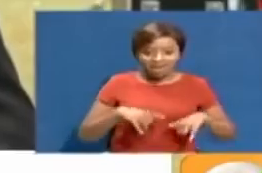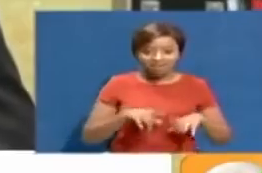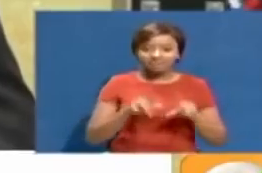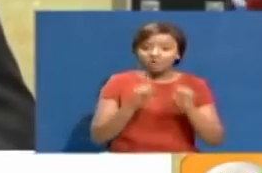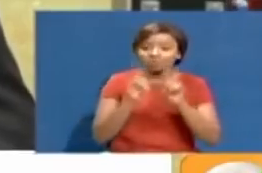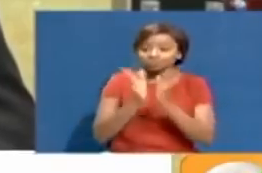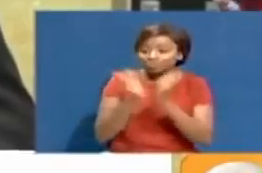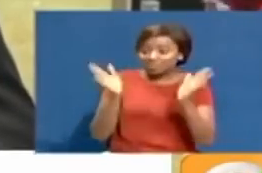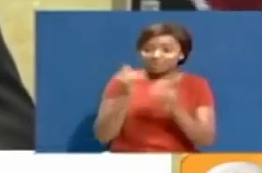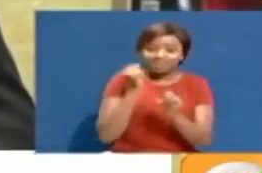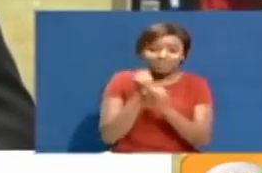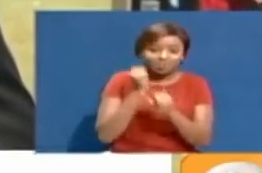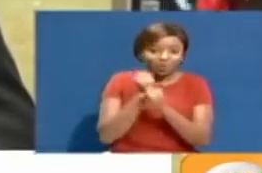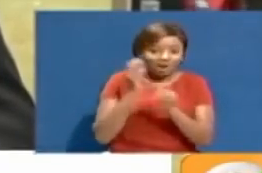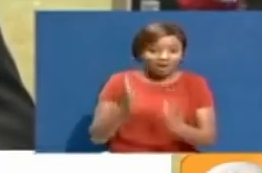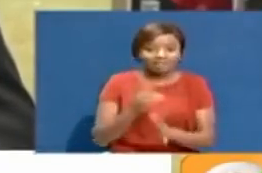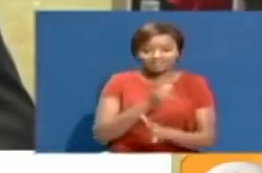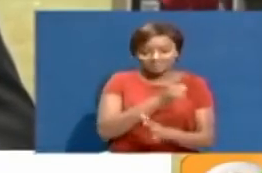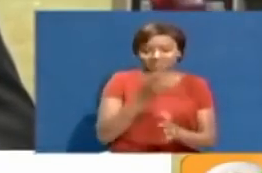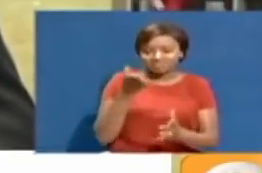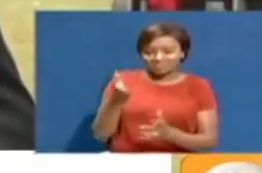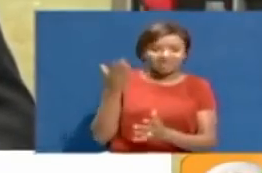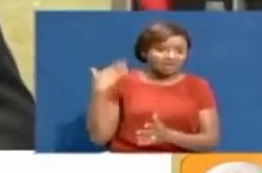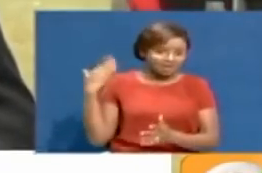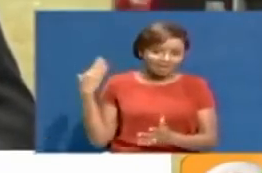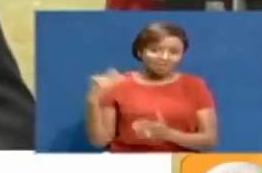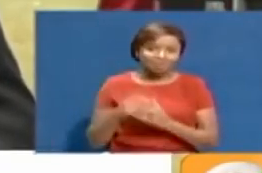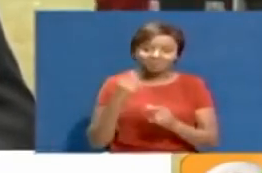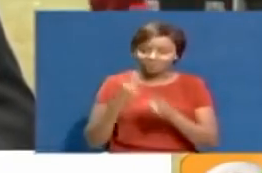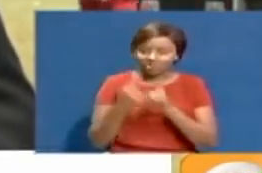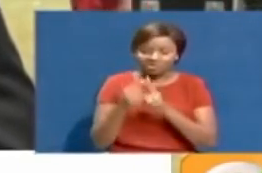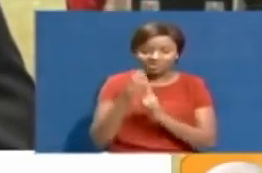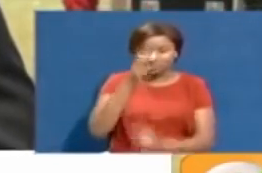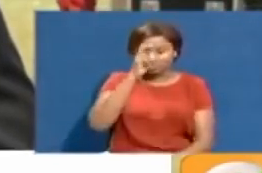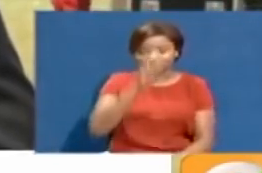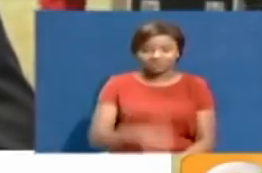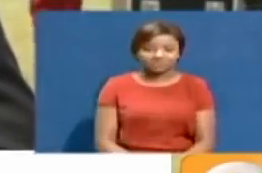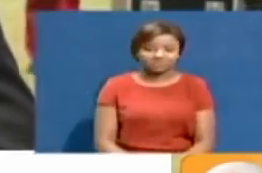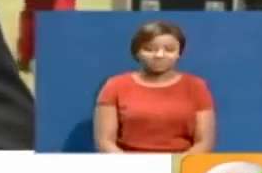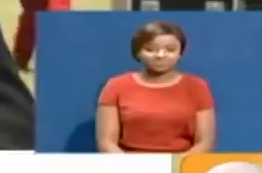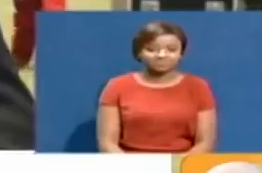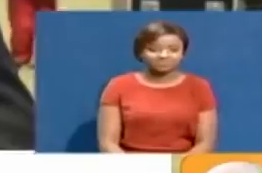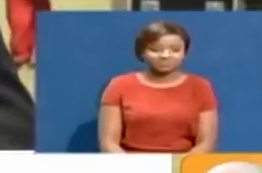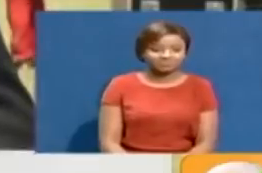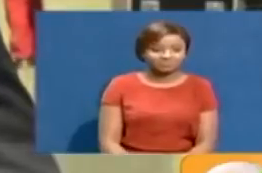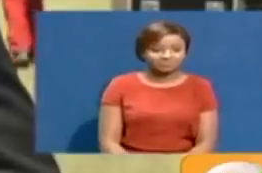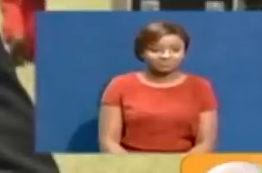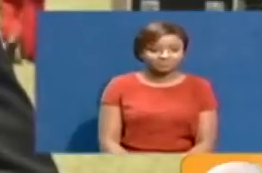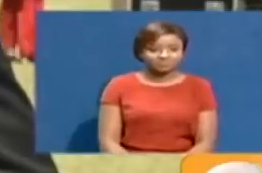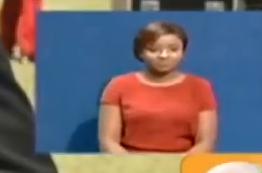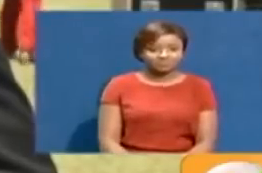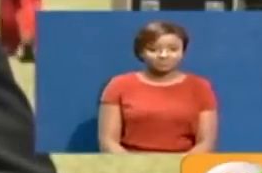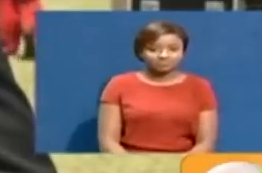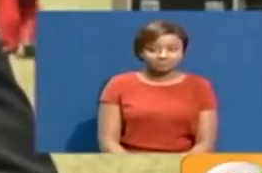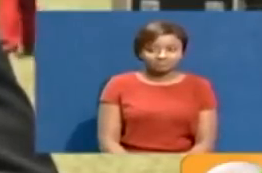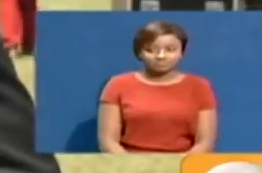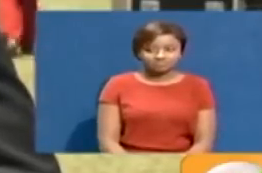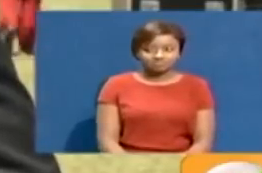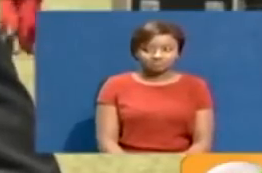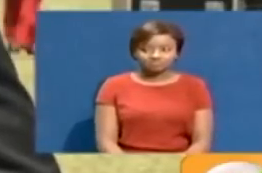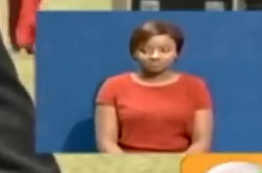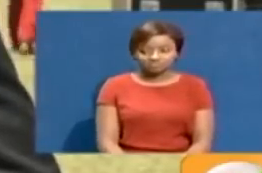wafanyikazi wa umma alikohudumu Nyachae kwa zaidi ya miaka 20. Stephen Leto, runinga